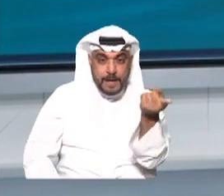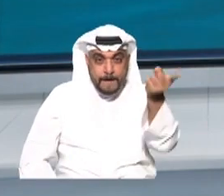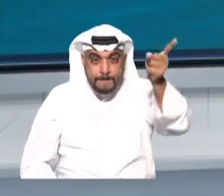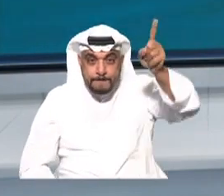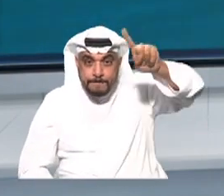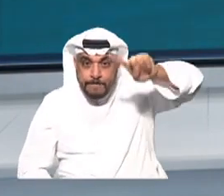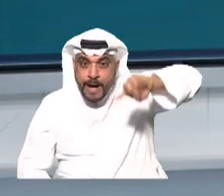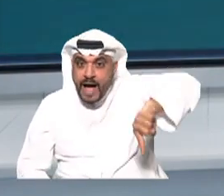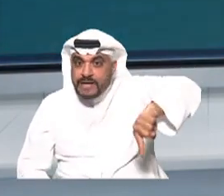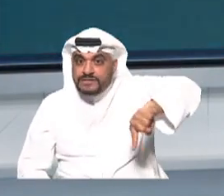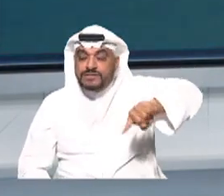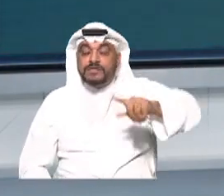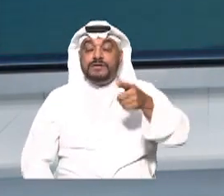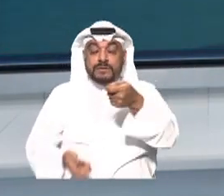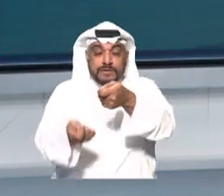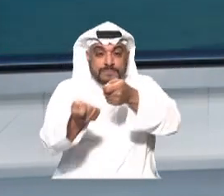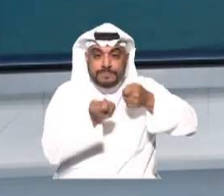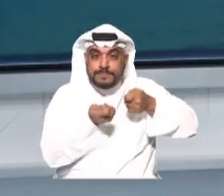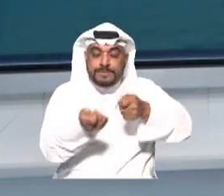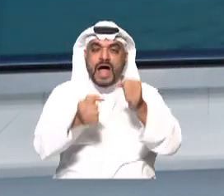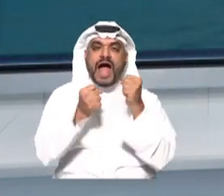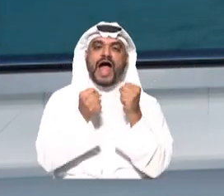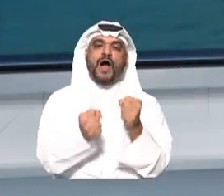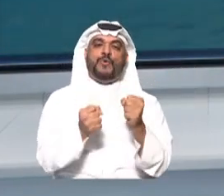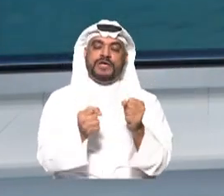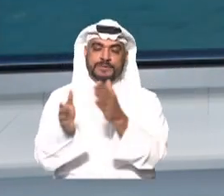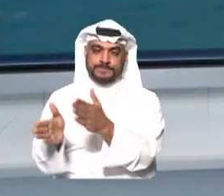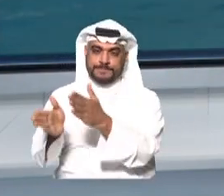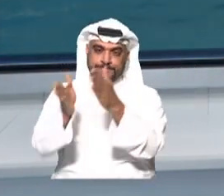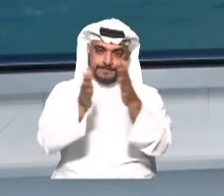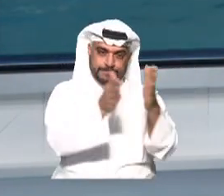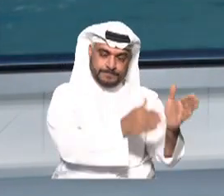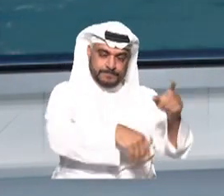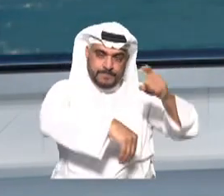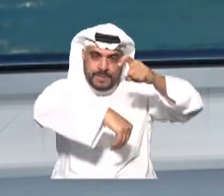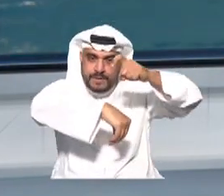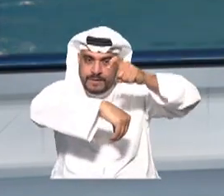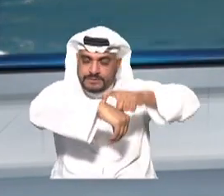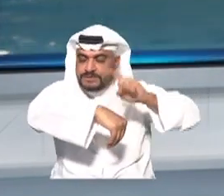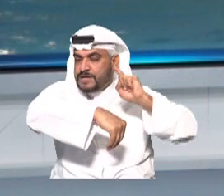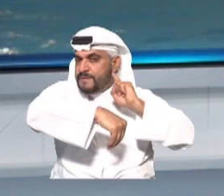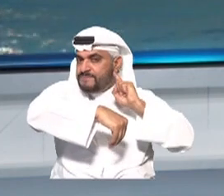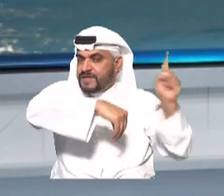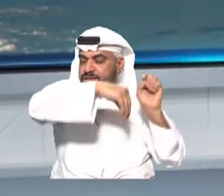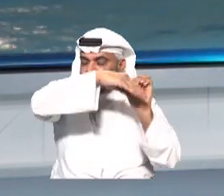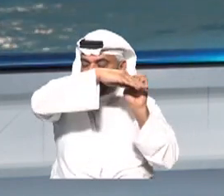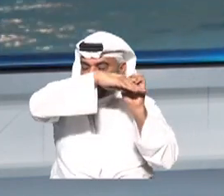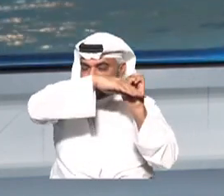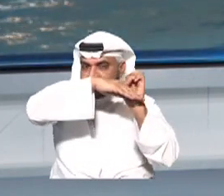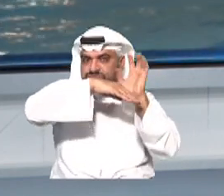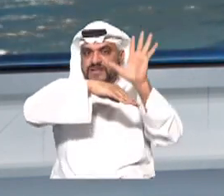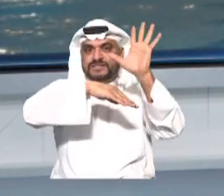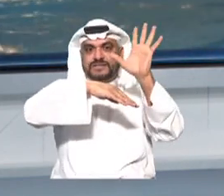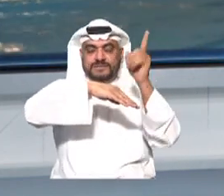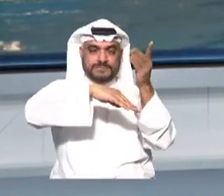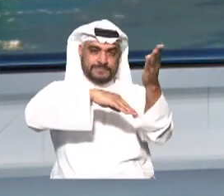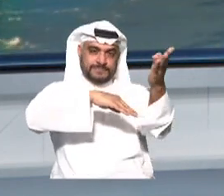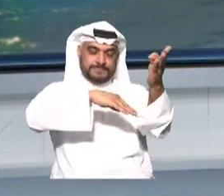أيام الحمل اللي تكون في تيارات الماء قوية. المواقيت بإذن الله حسب التوقيت المحلي لمدينة الكويت: موعد أذان الفجر